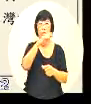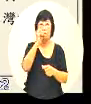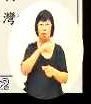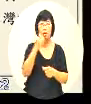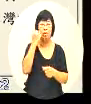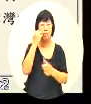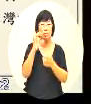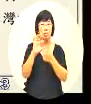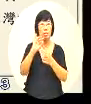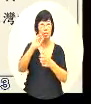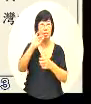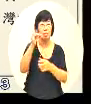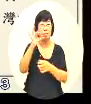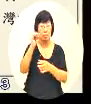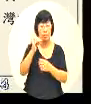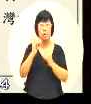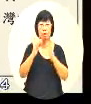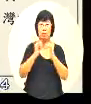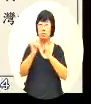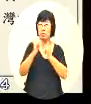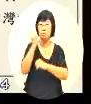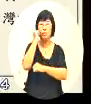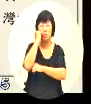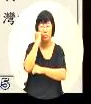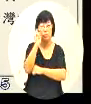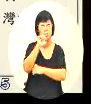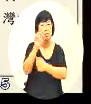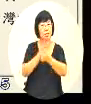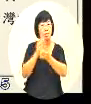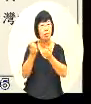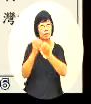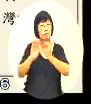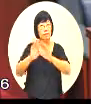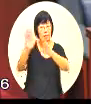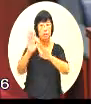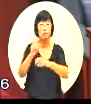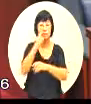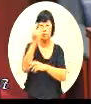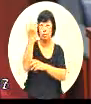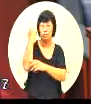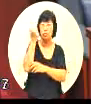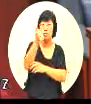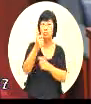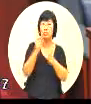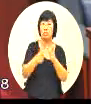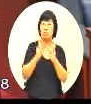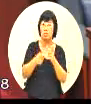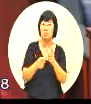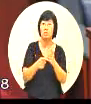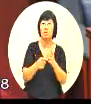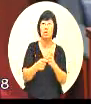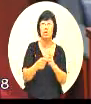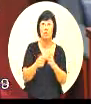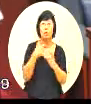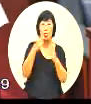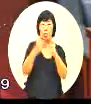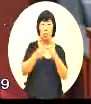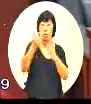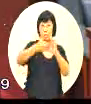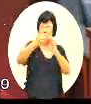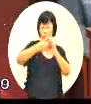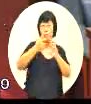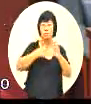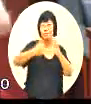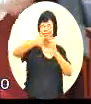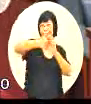我们应该怎么去考量？我们过去，我有一次去公视上一个节目，然后他就谈到，那因为我较核心，我